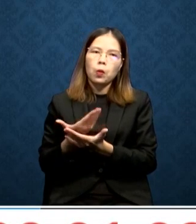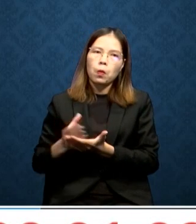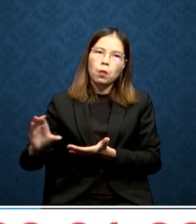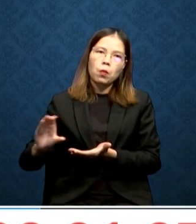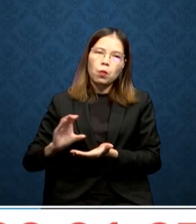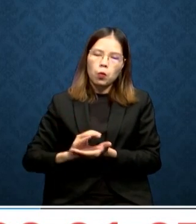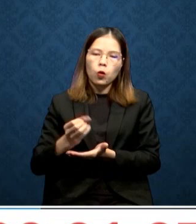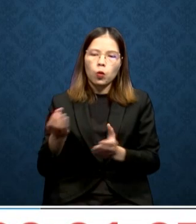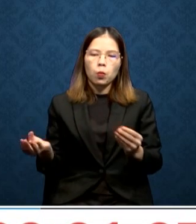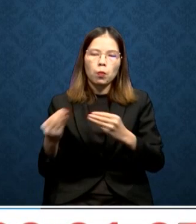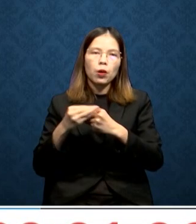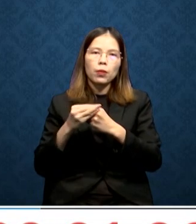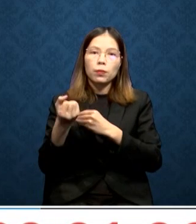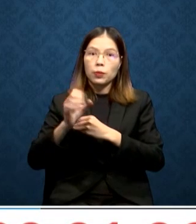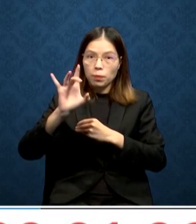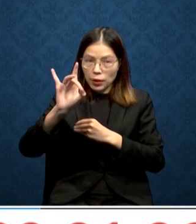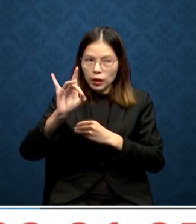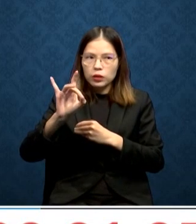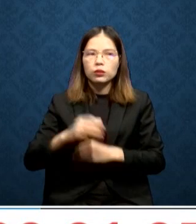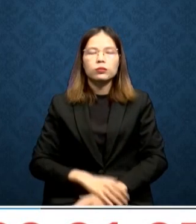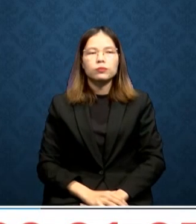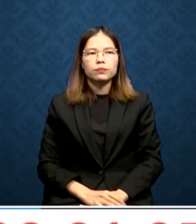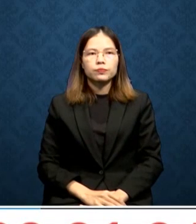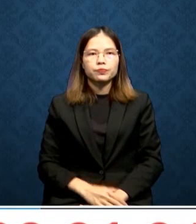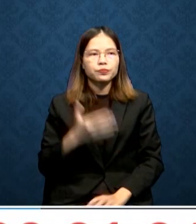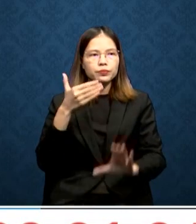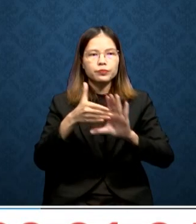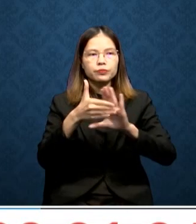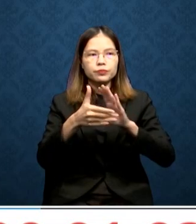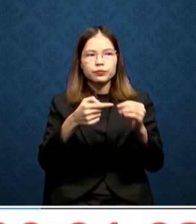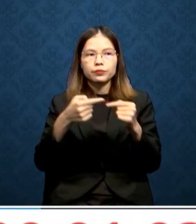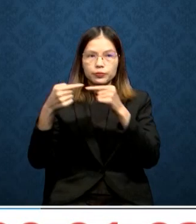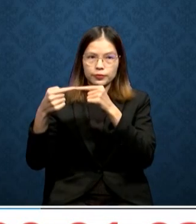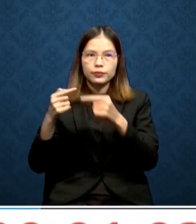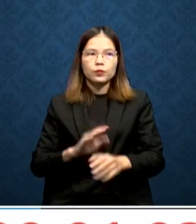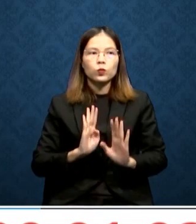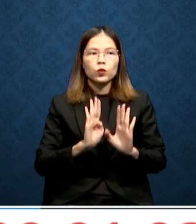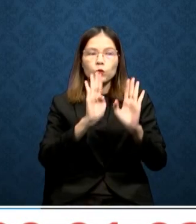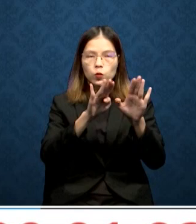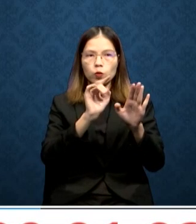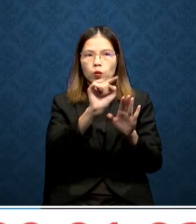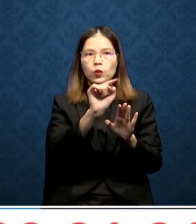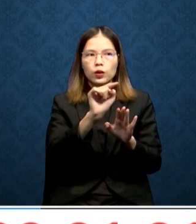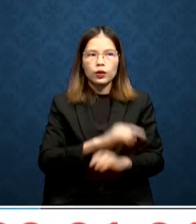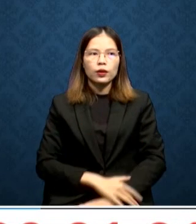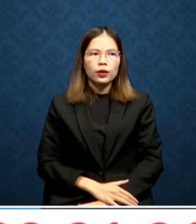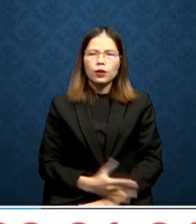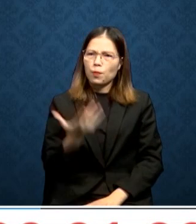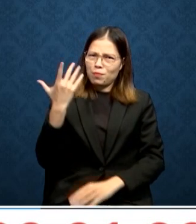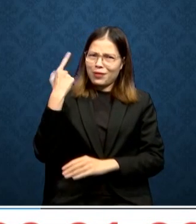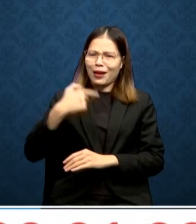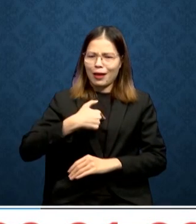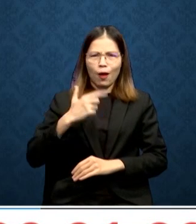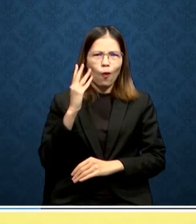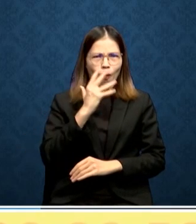ณ 18 ล้านบาทปัจบบ ข แพงขึขสไล่ทั ไปด้ครัก็ ฝาก ฝากถึงดูผมยรอ เลย ตอนนั้ ดแ